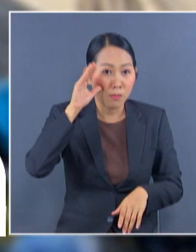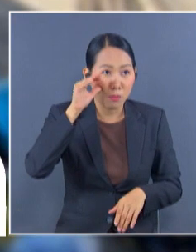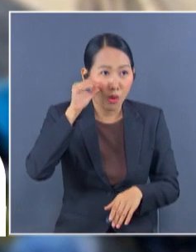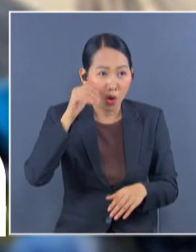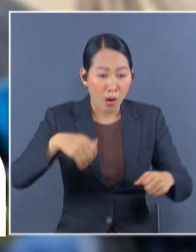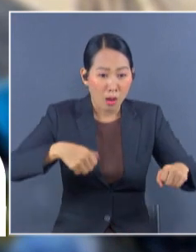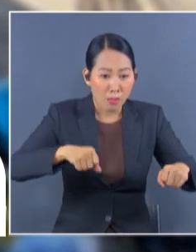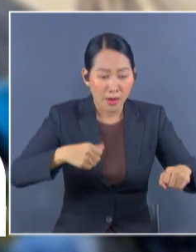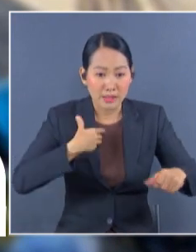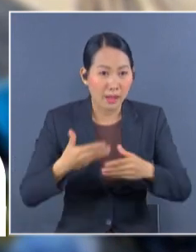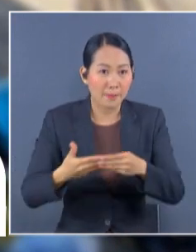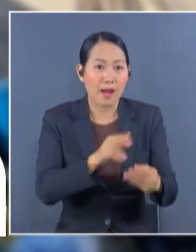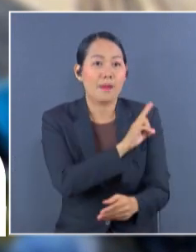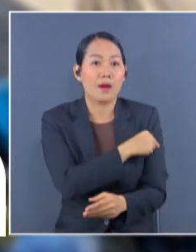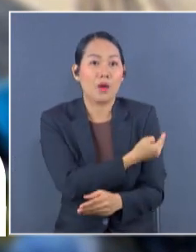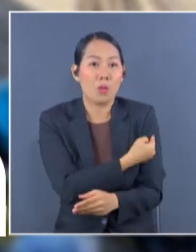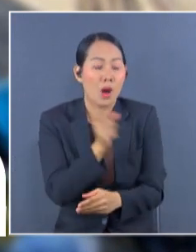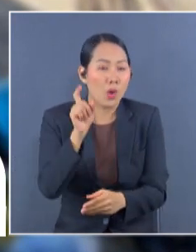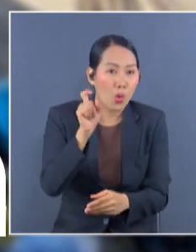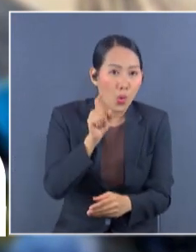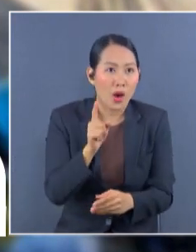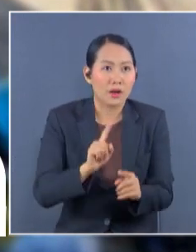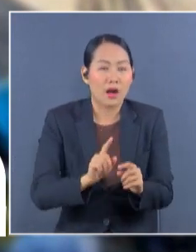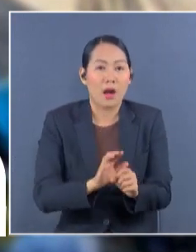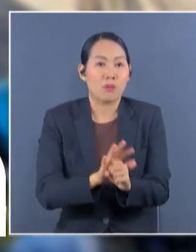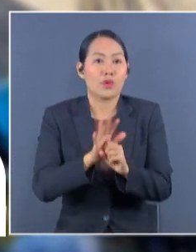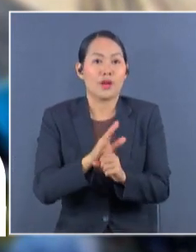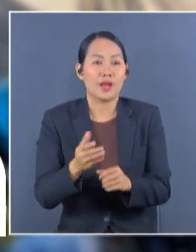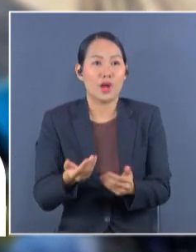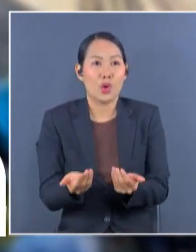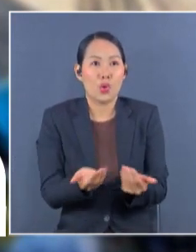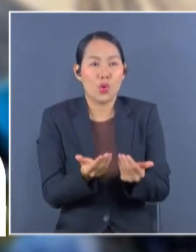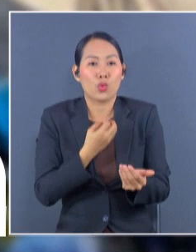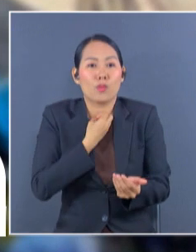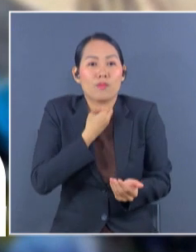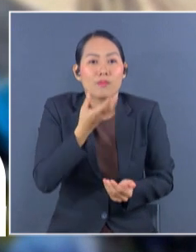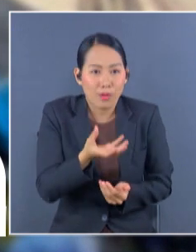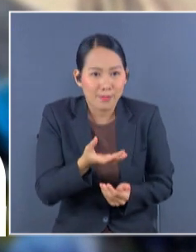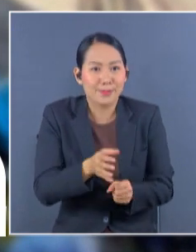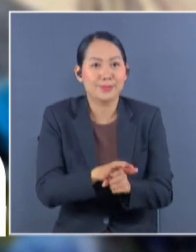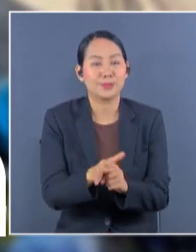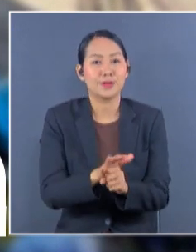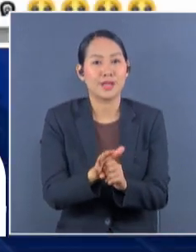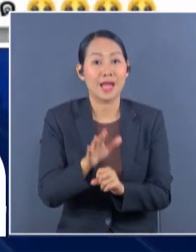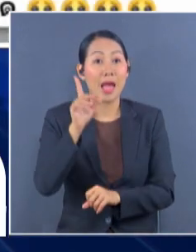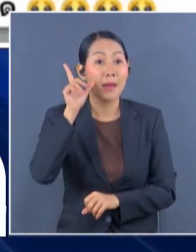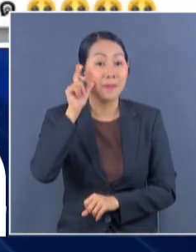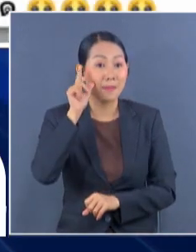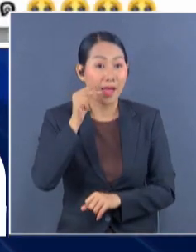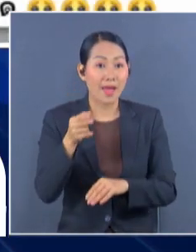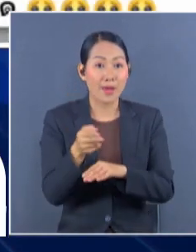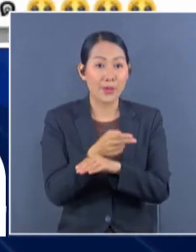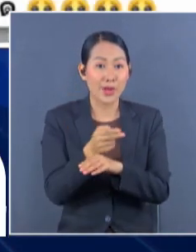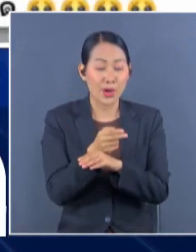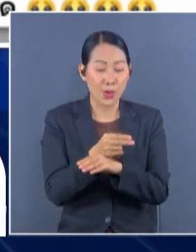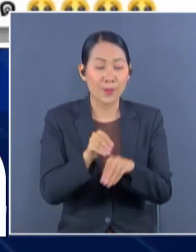าท่ามกลางความโล่งใจของทุกคนแม่ของเด็กนำคลิปนี้มาโพสต์ไว้เป็นอุทาหรณ์โดยบอกว่าไม่คิดเลย